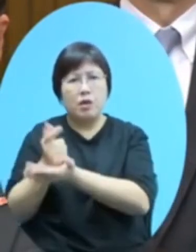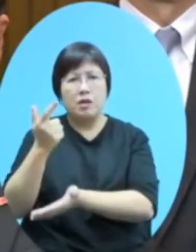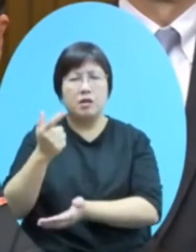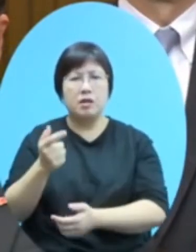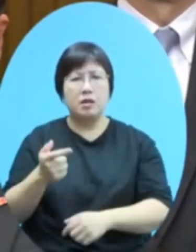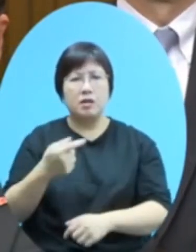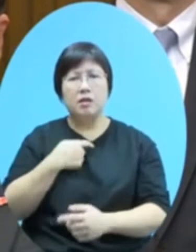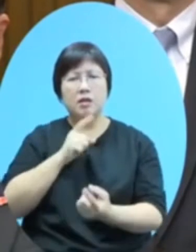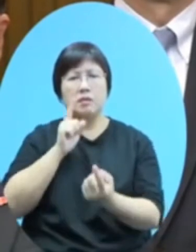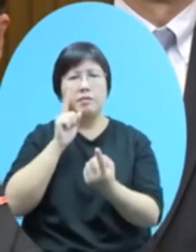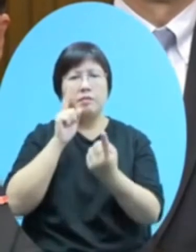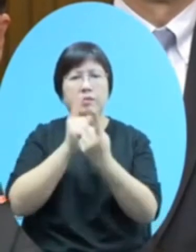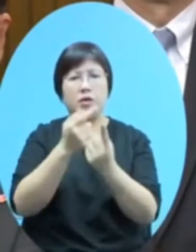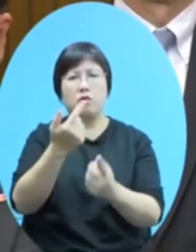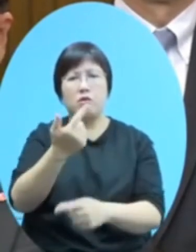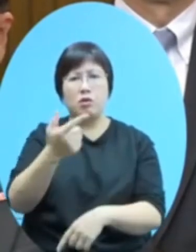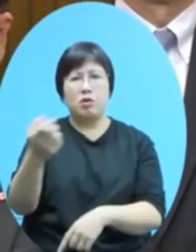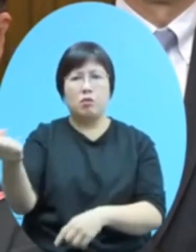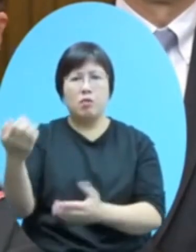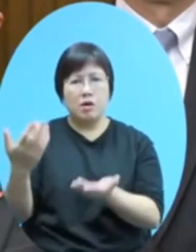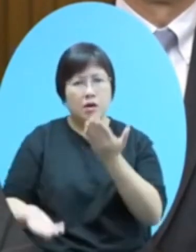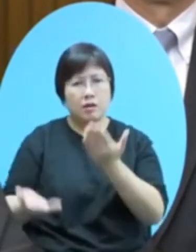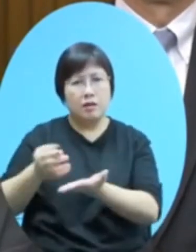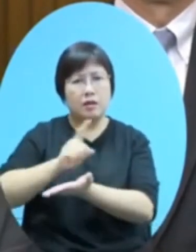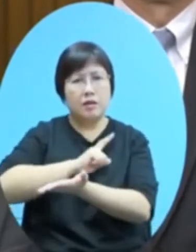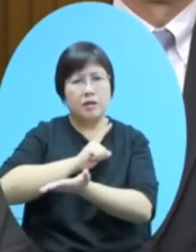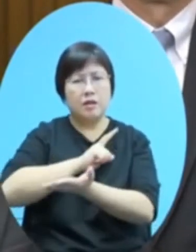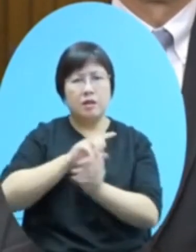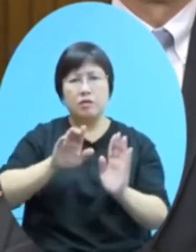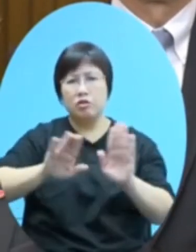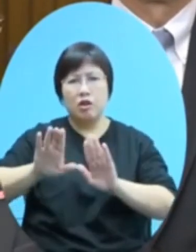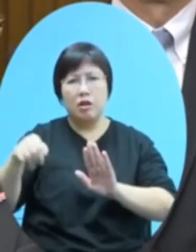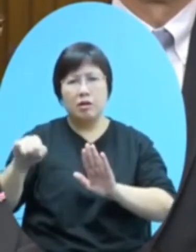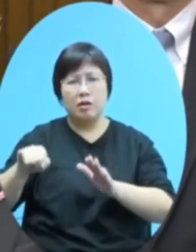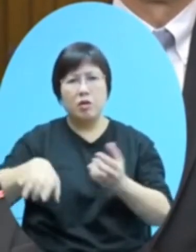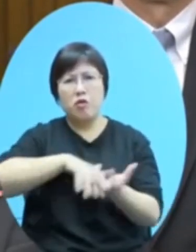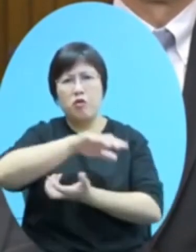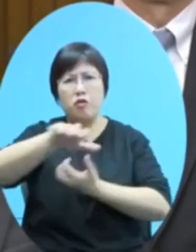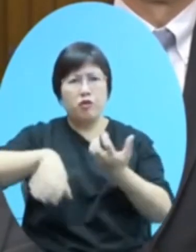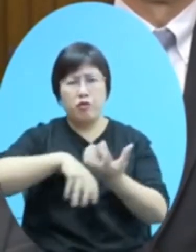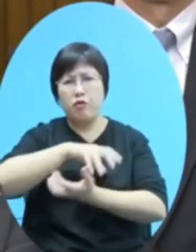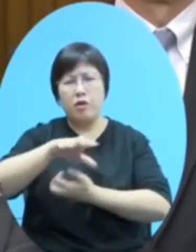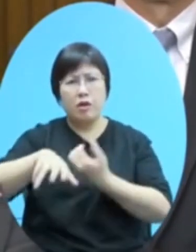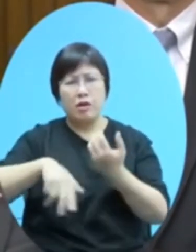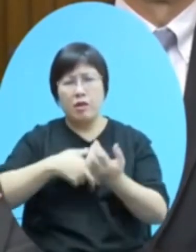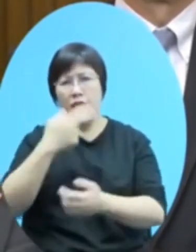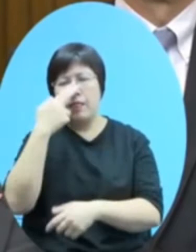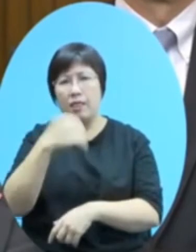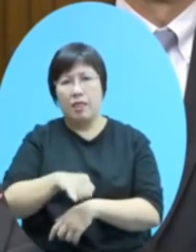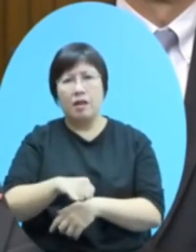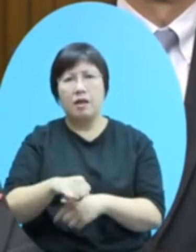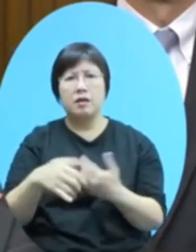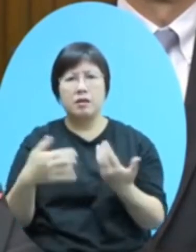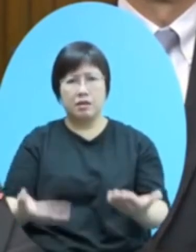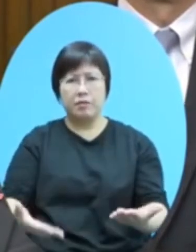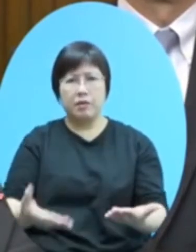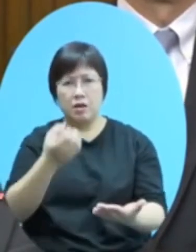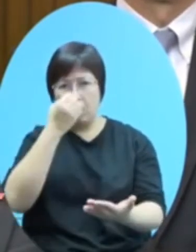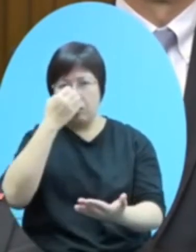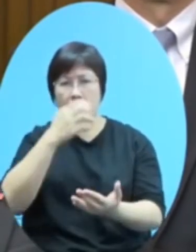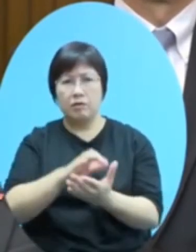他们要面对很多他们或许自己不能够处理到的乱局。这个就是今日的香